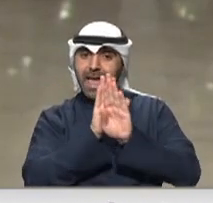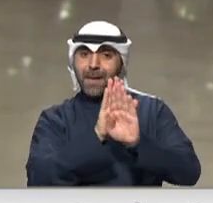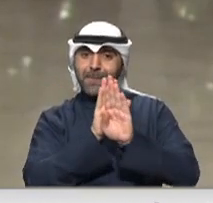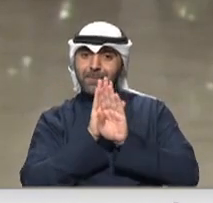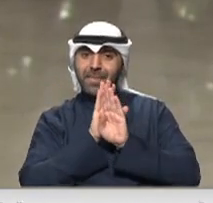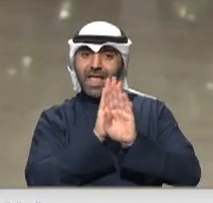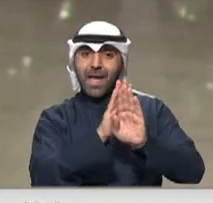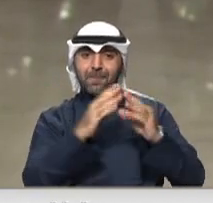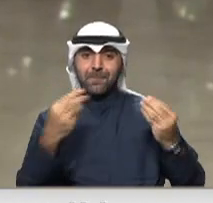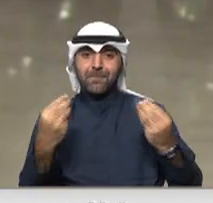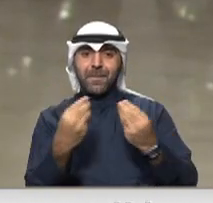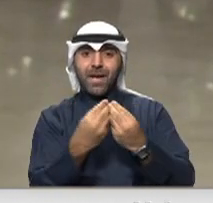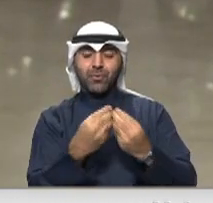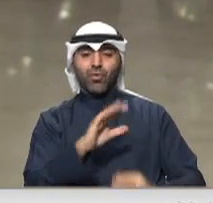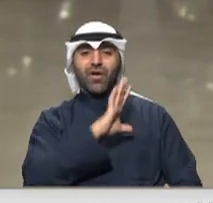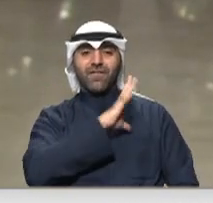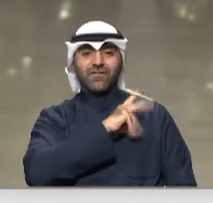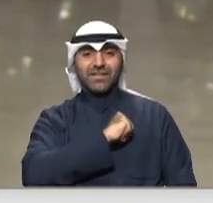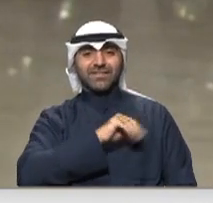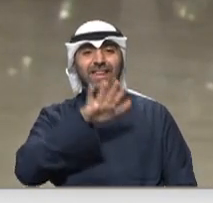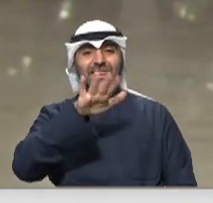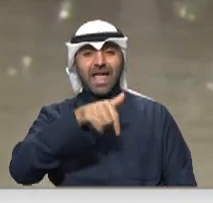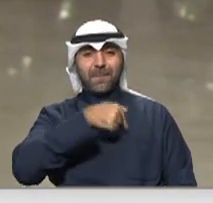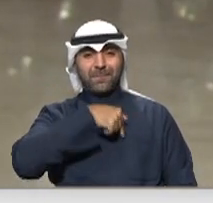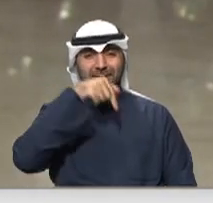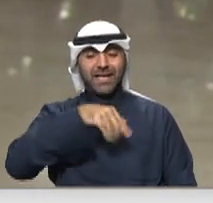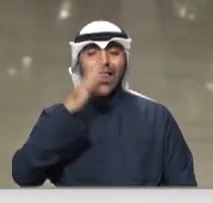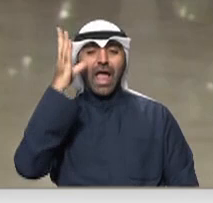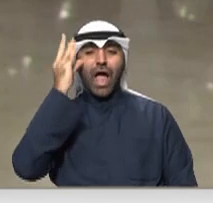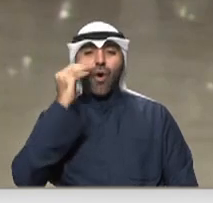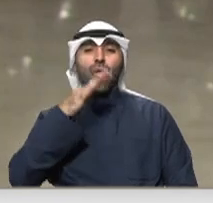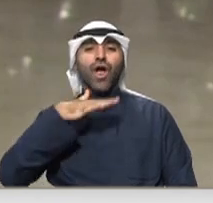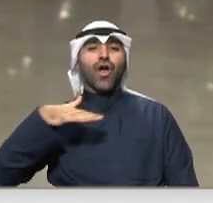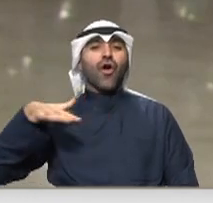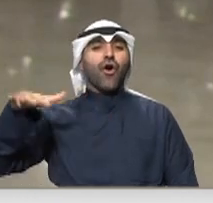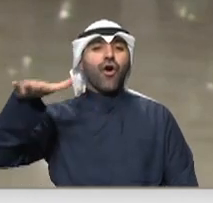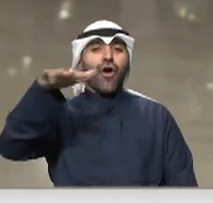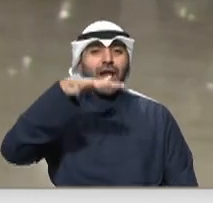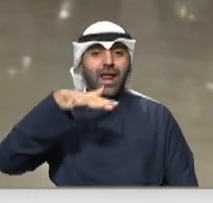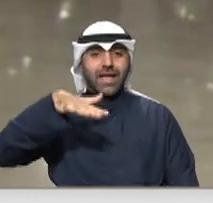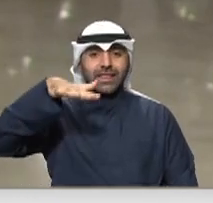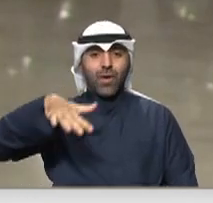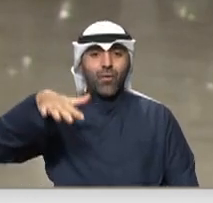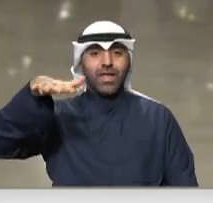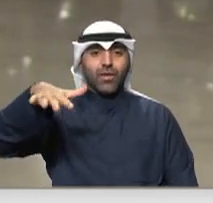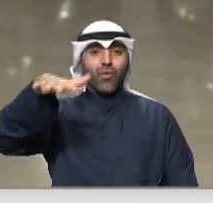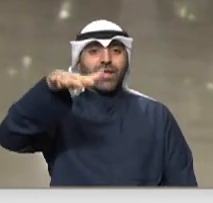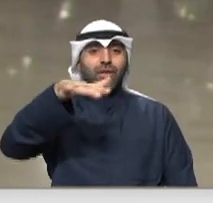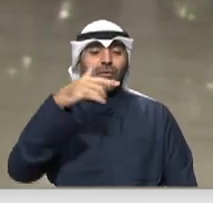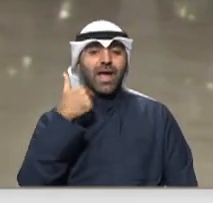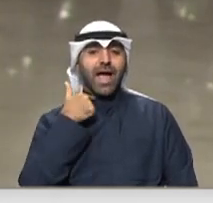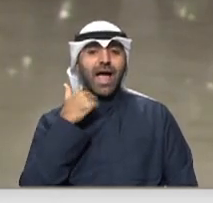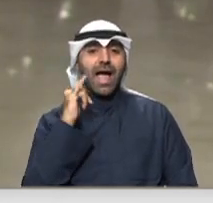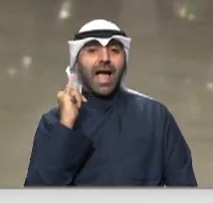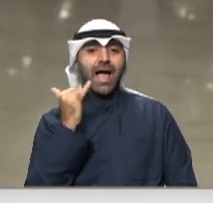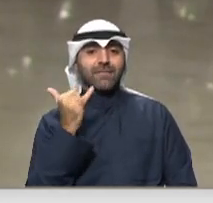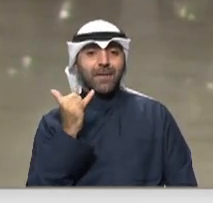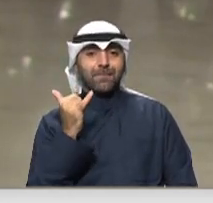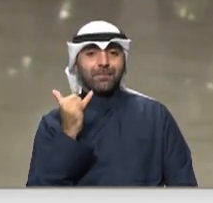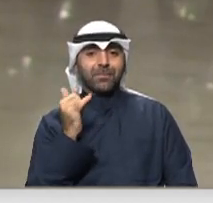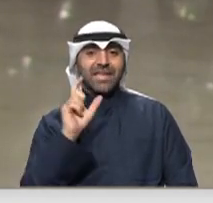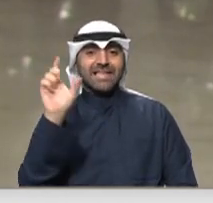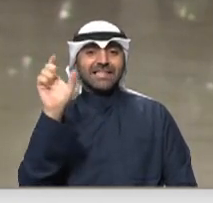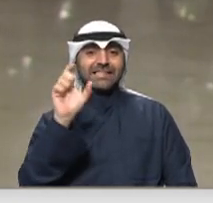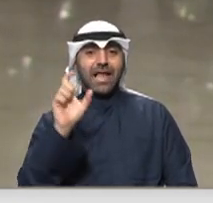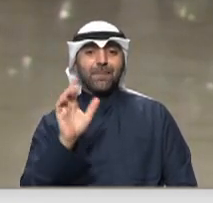إلى توحيد وجهات النظر والصفوف في الدفاع عن هذه القضية، القضية التي تعتبر أولوية